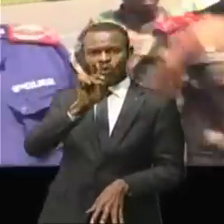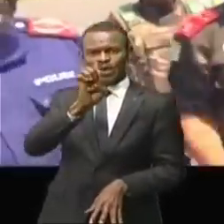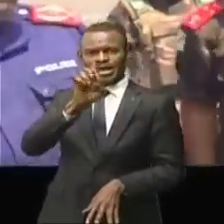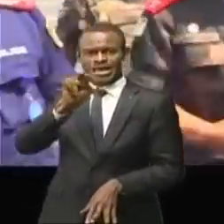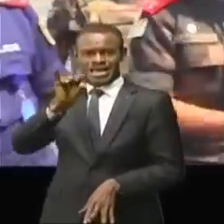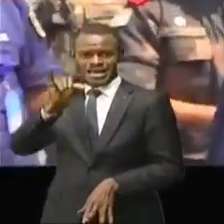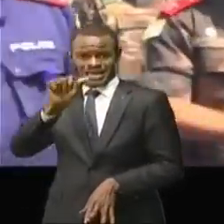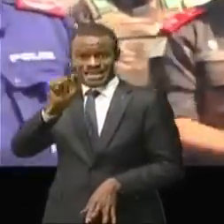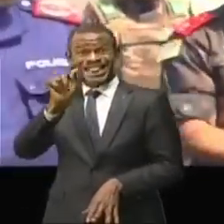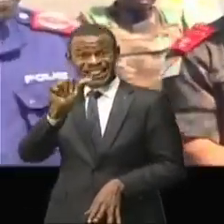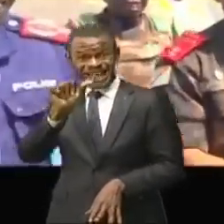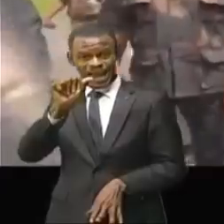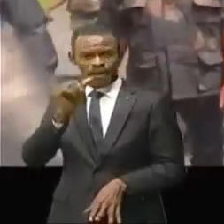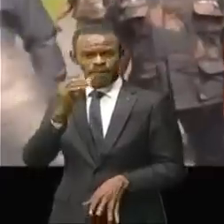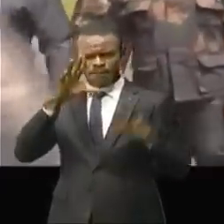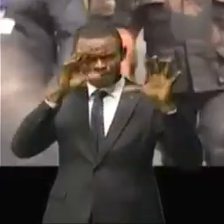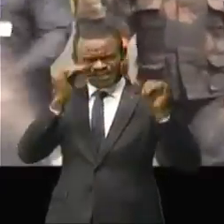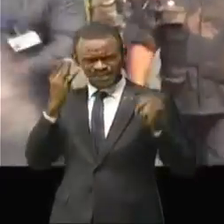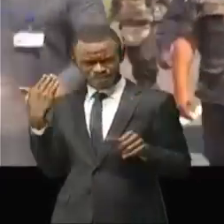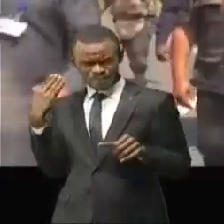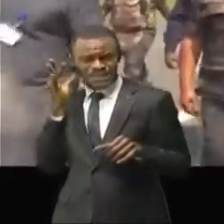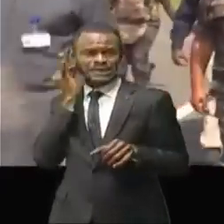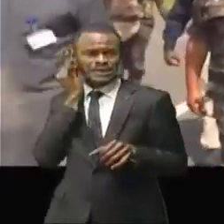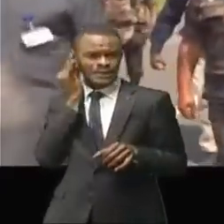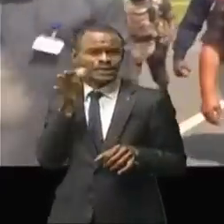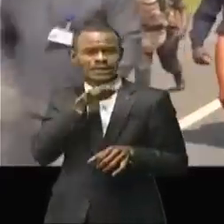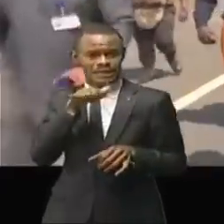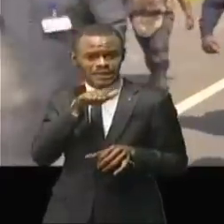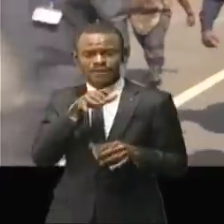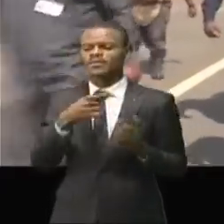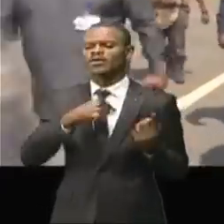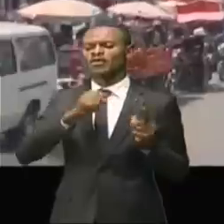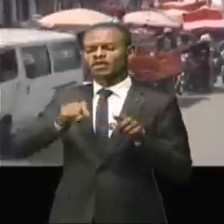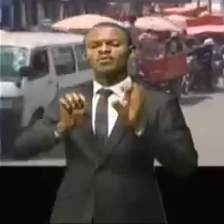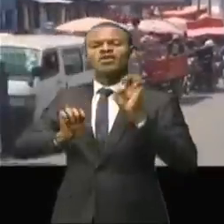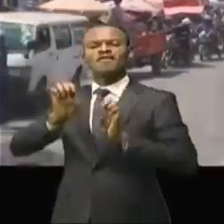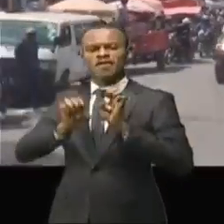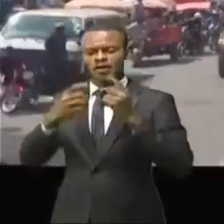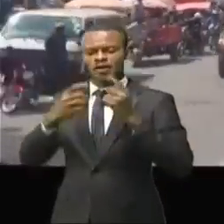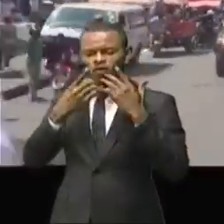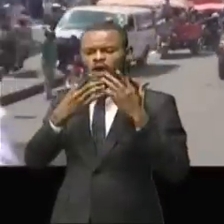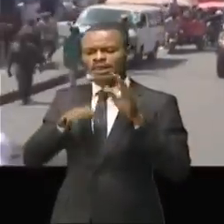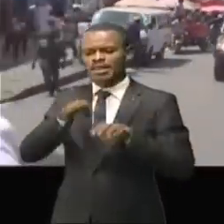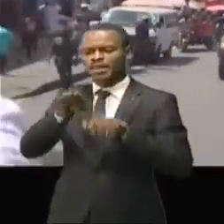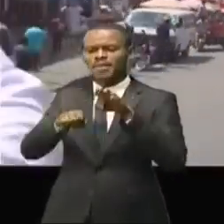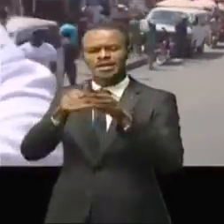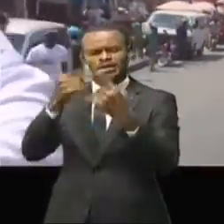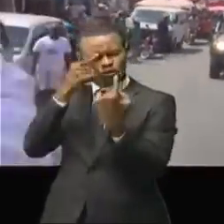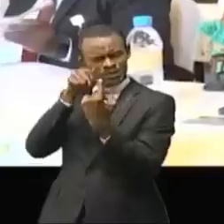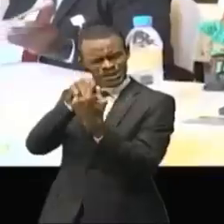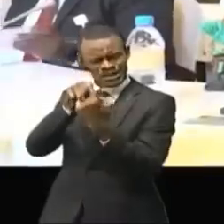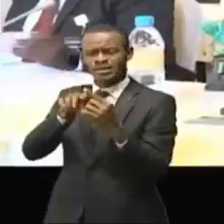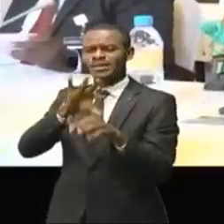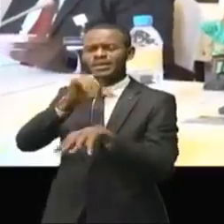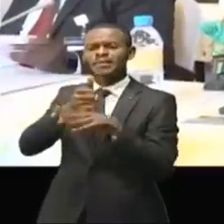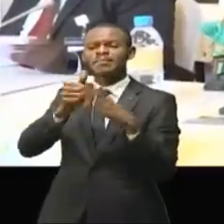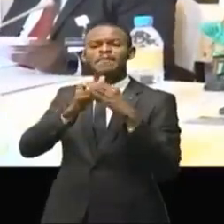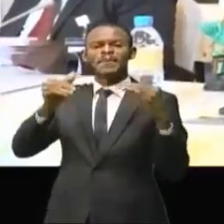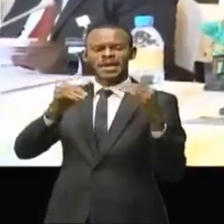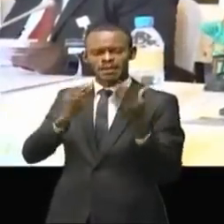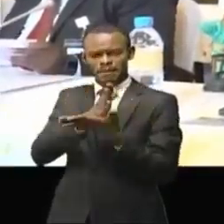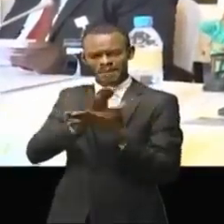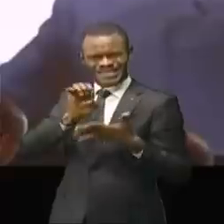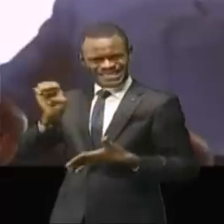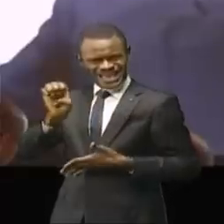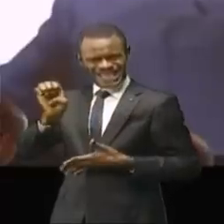il est question d'évaluer le processus visant à mettre fin à la crise dans cette partie du pays les vices Premier ministre ministre de la Défense